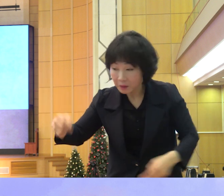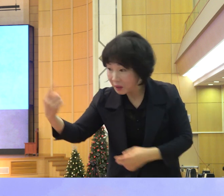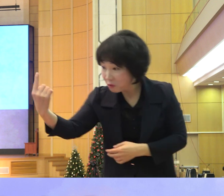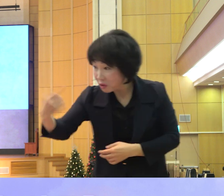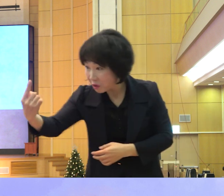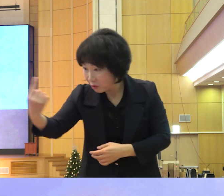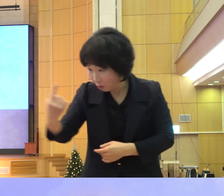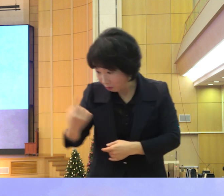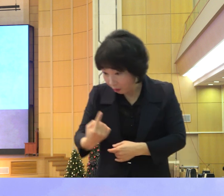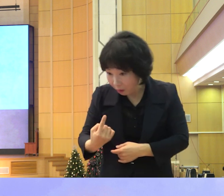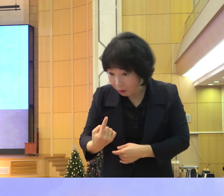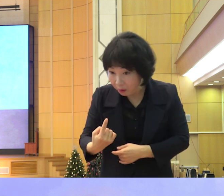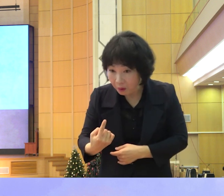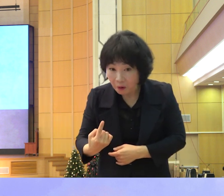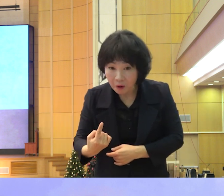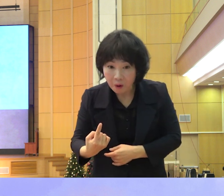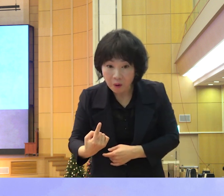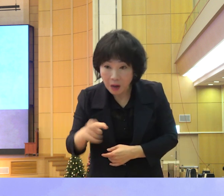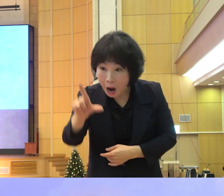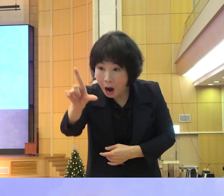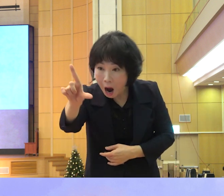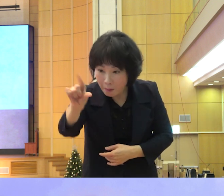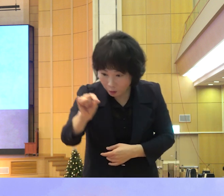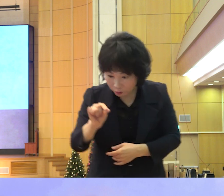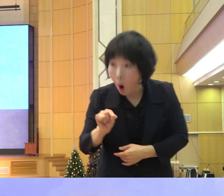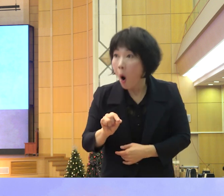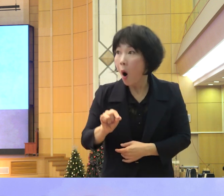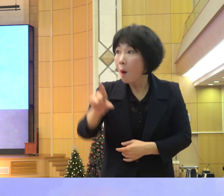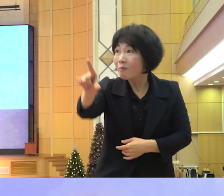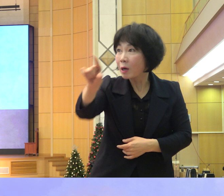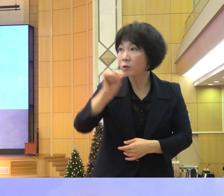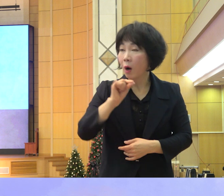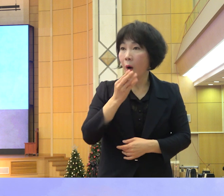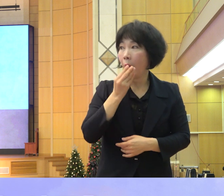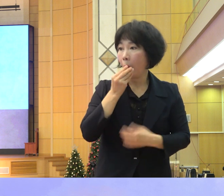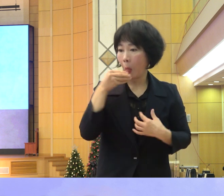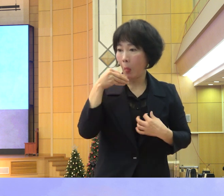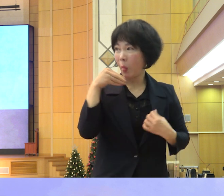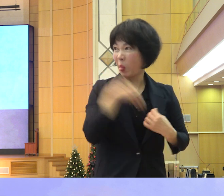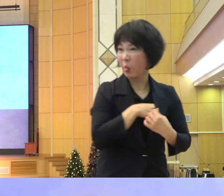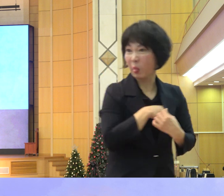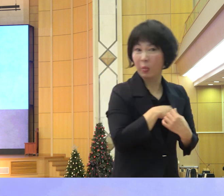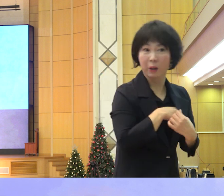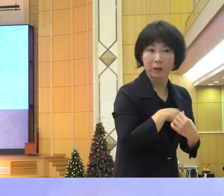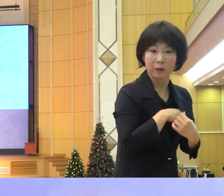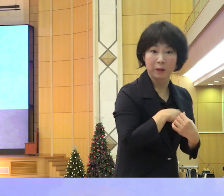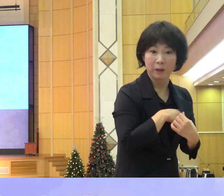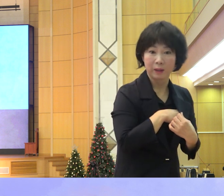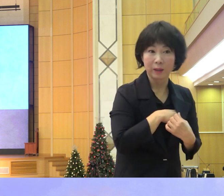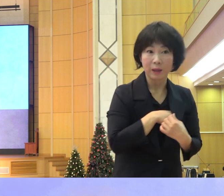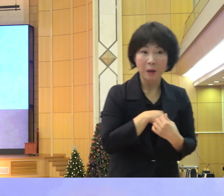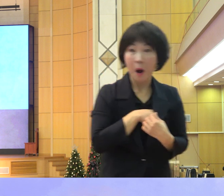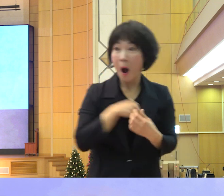알아. 딱 받아가지고 눈이 둥그러지면서 그걸 가지고 부엌에 나가서 엄마!